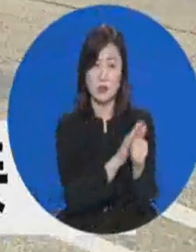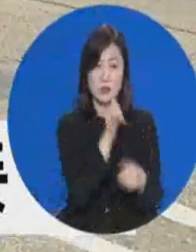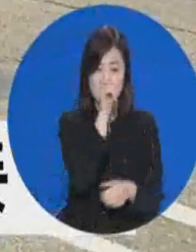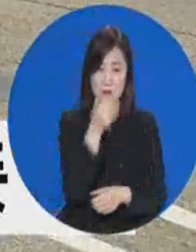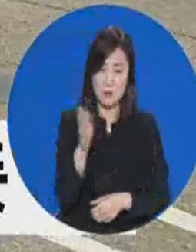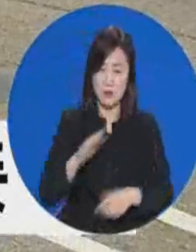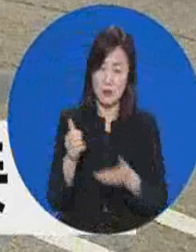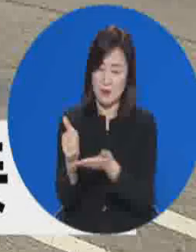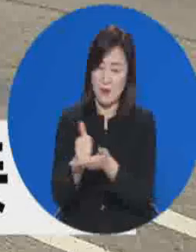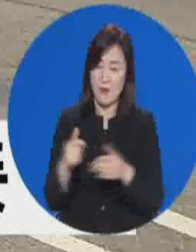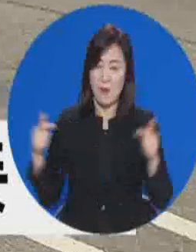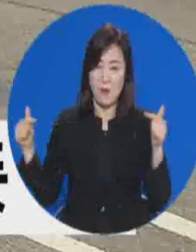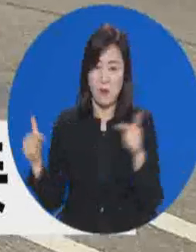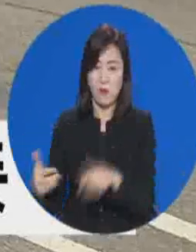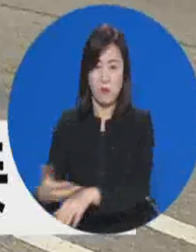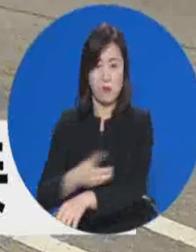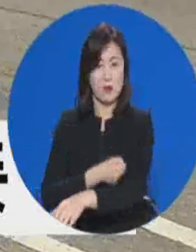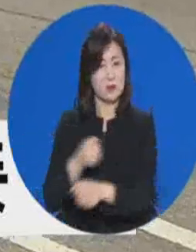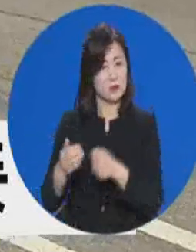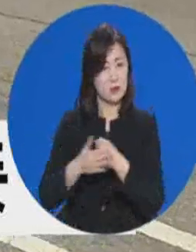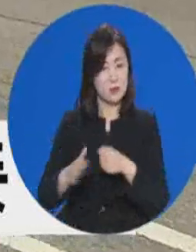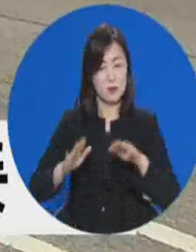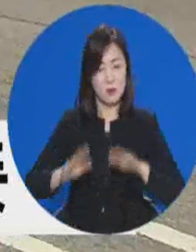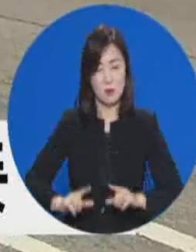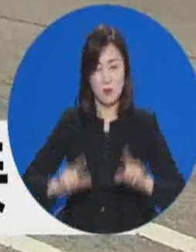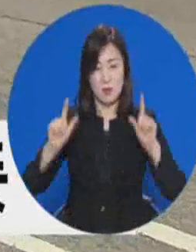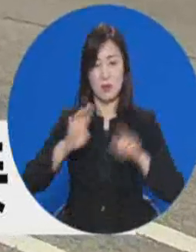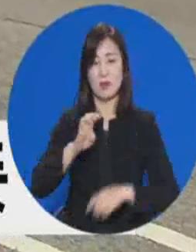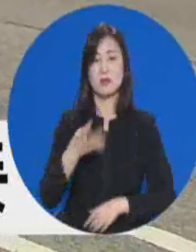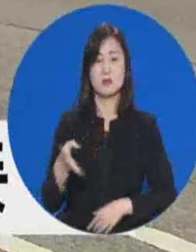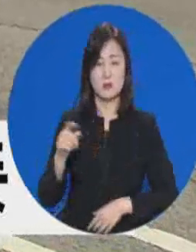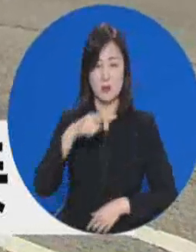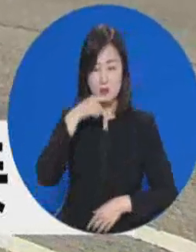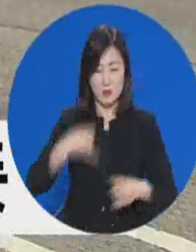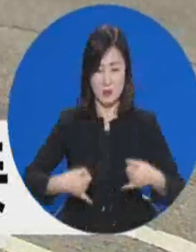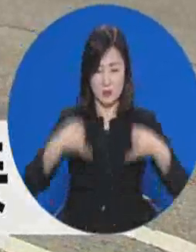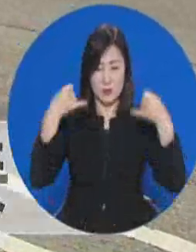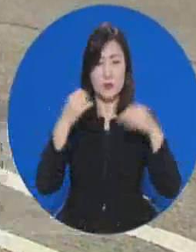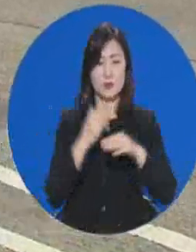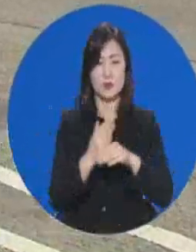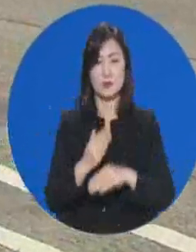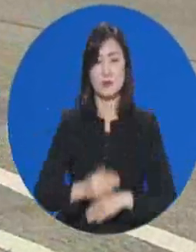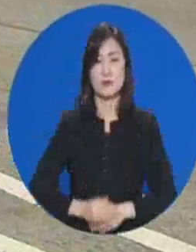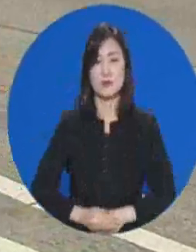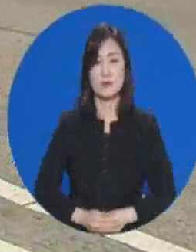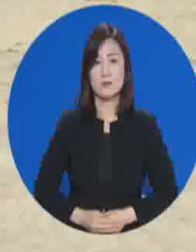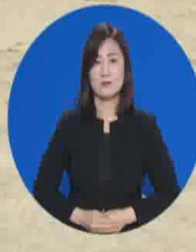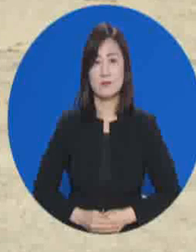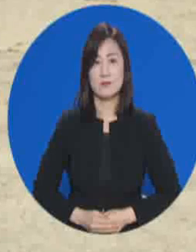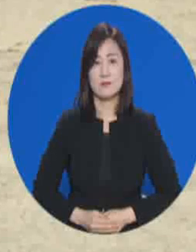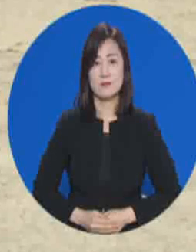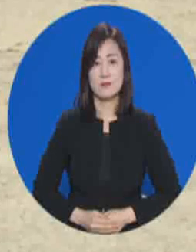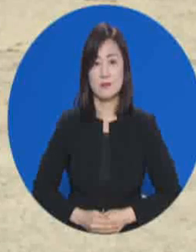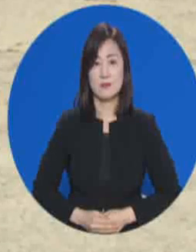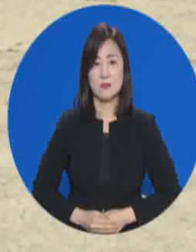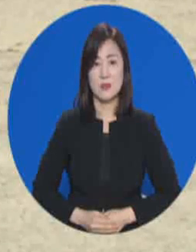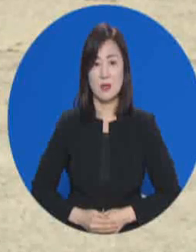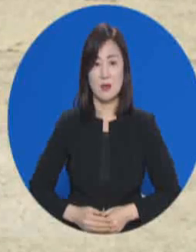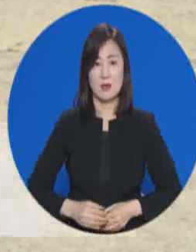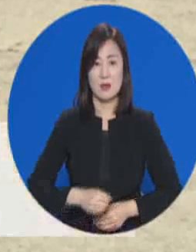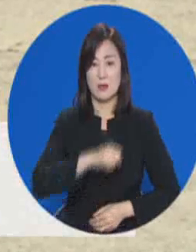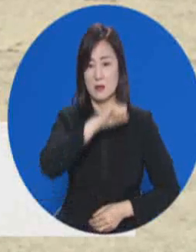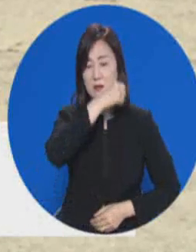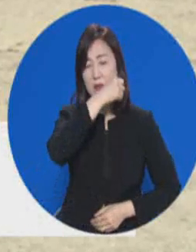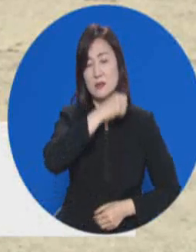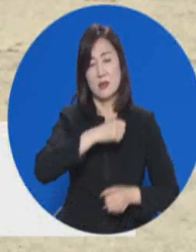승객 감소폭을 따라가지 못해 올해는 40억 원대의 적자를 예상하고 있습니다. 재정 적자폭이 너무